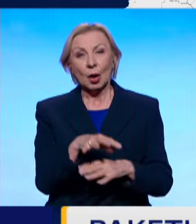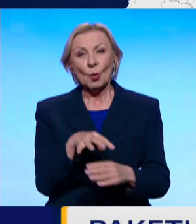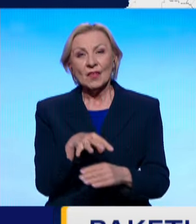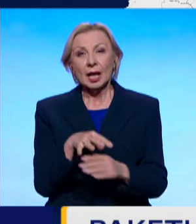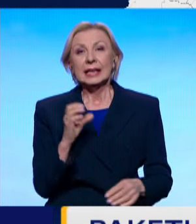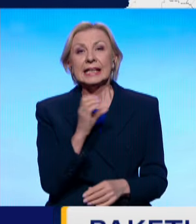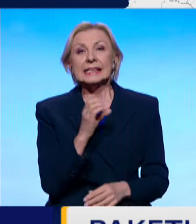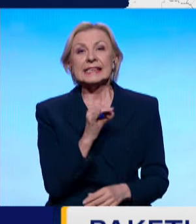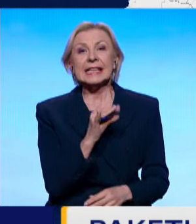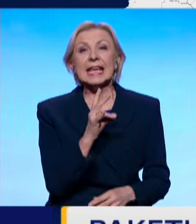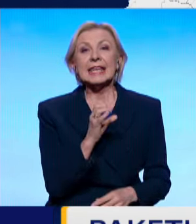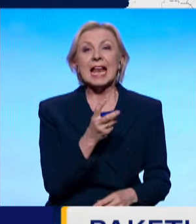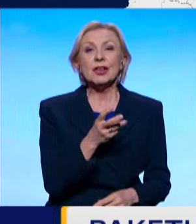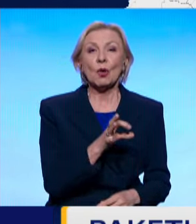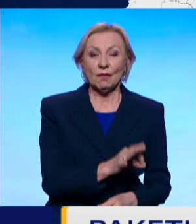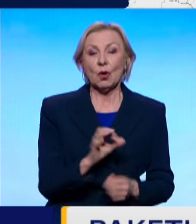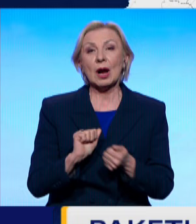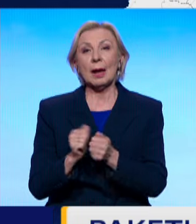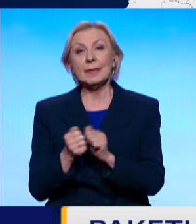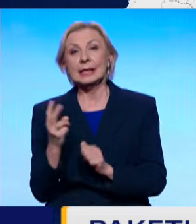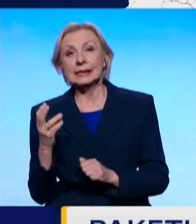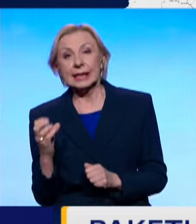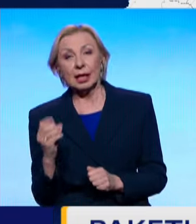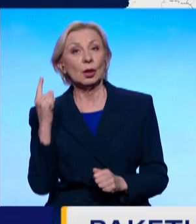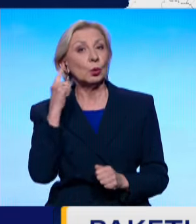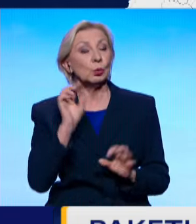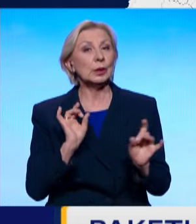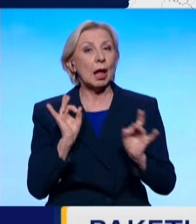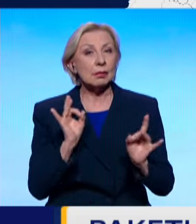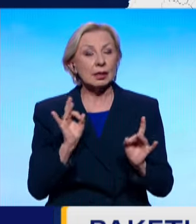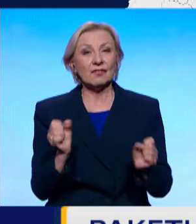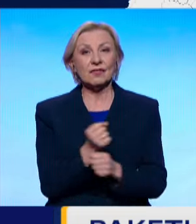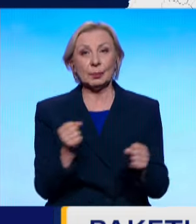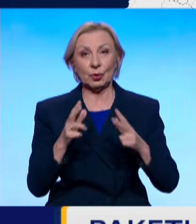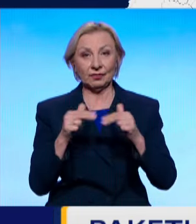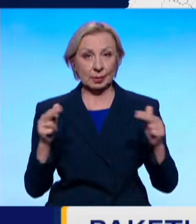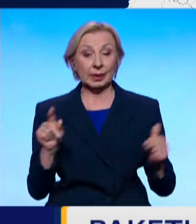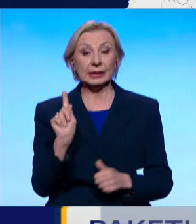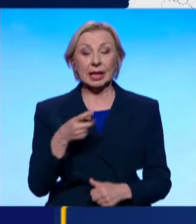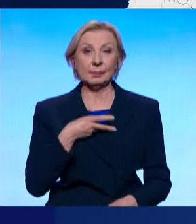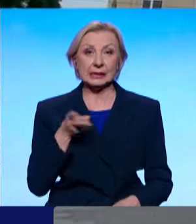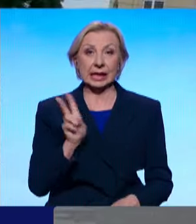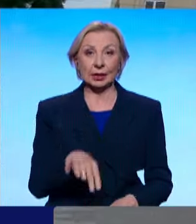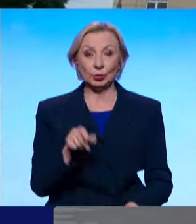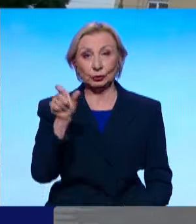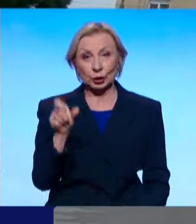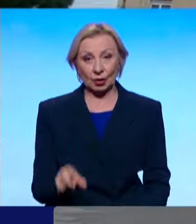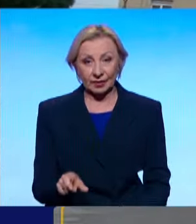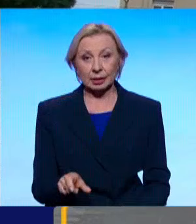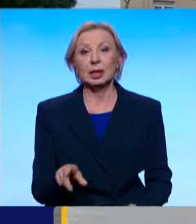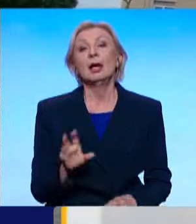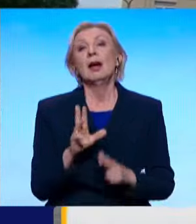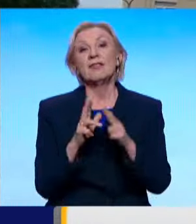Синельниковський район, Кам'янське, лунали вибухи і у Дніпрі. Там загинув чоловік. У Дніпрі та області